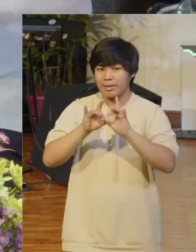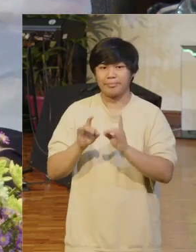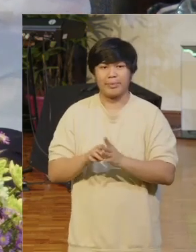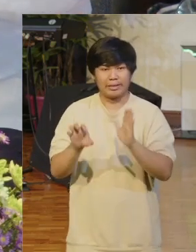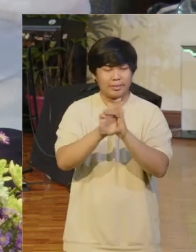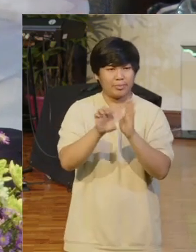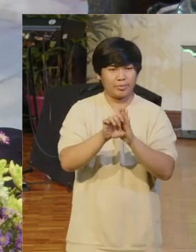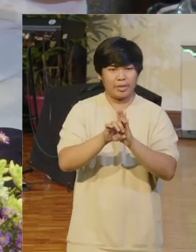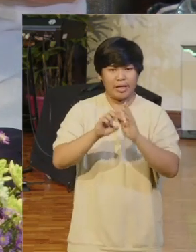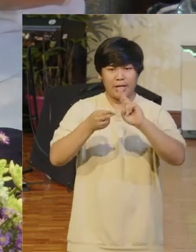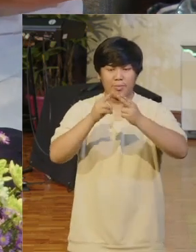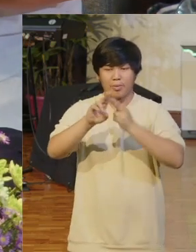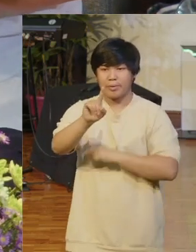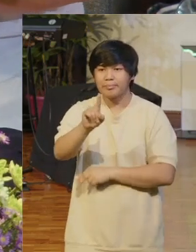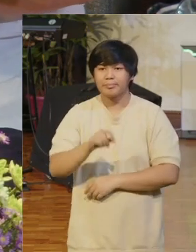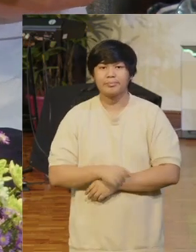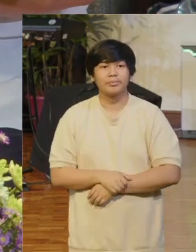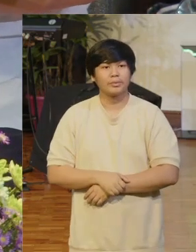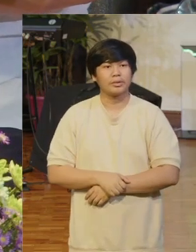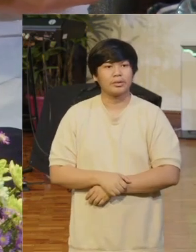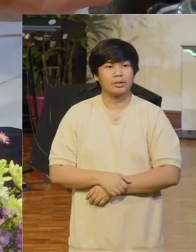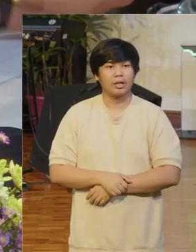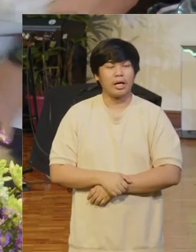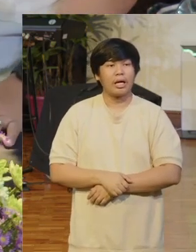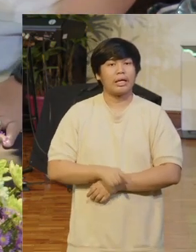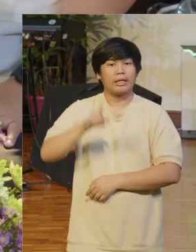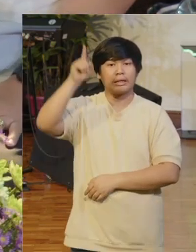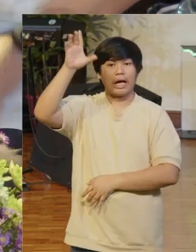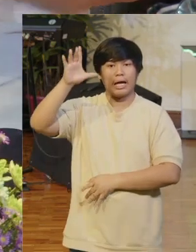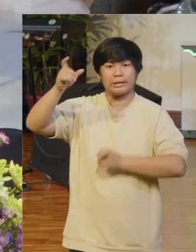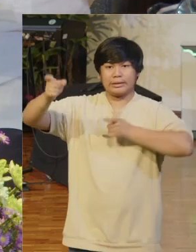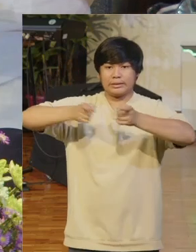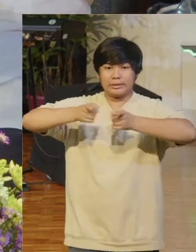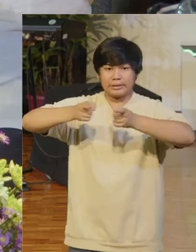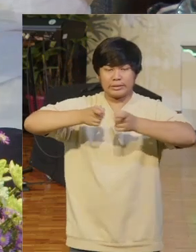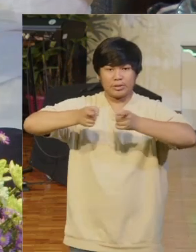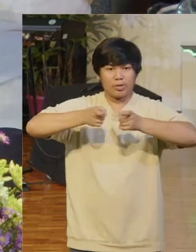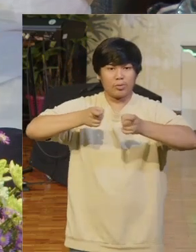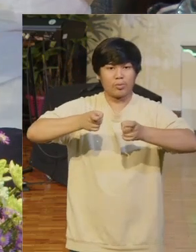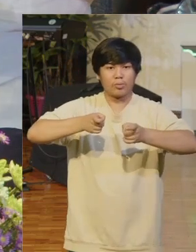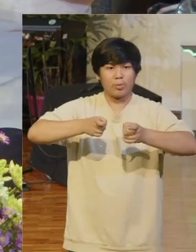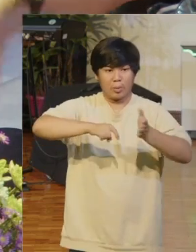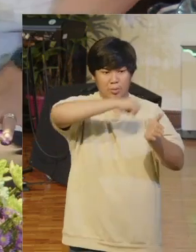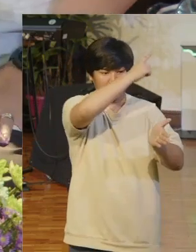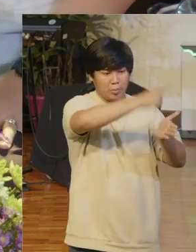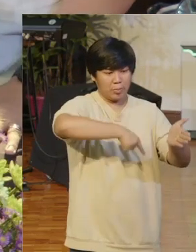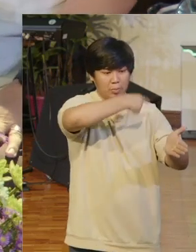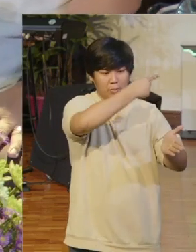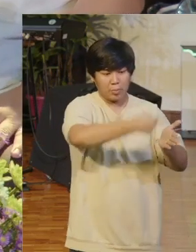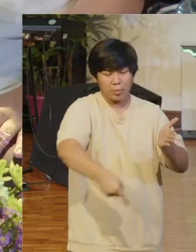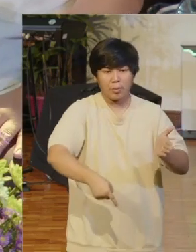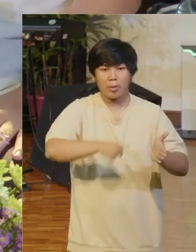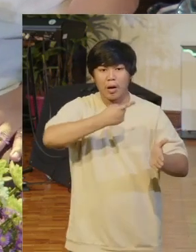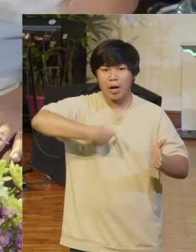Una, hindi kinakansela ng kanyang paghahari ng lahat ang ating responsibilidad na gawin ang